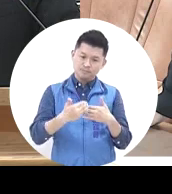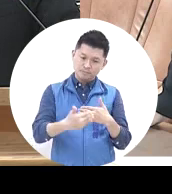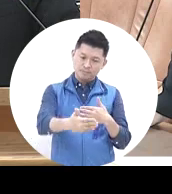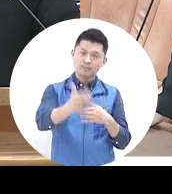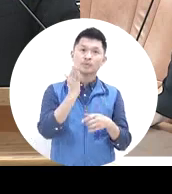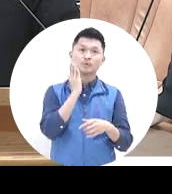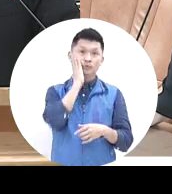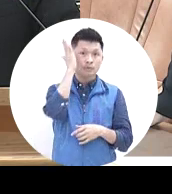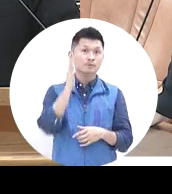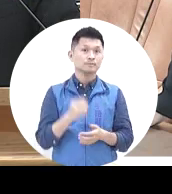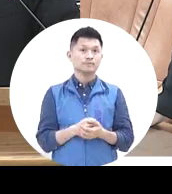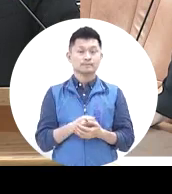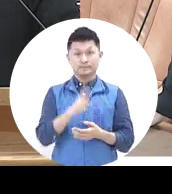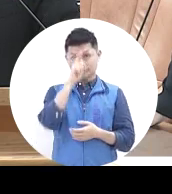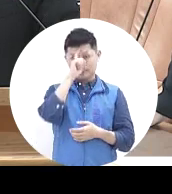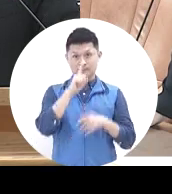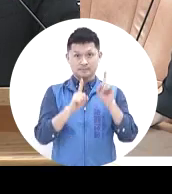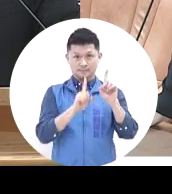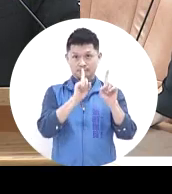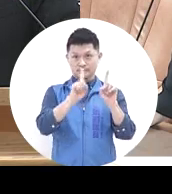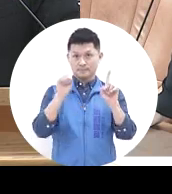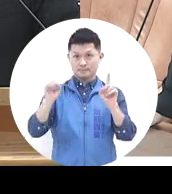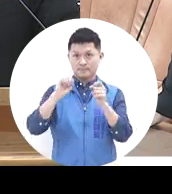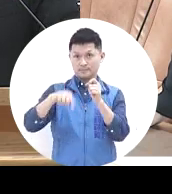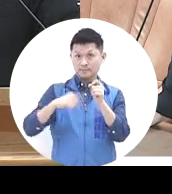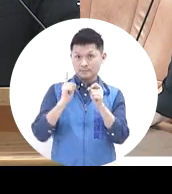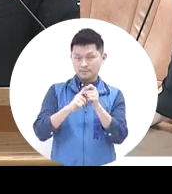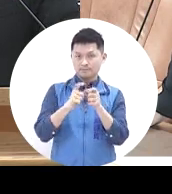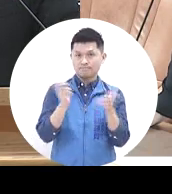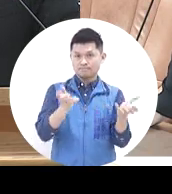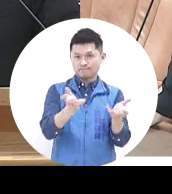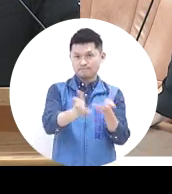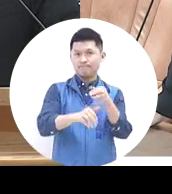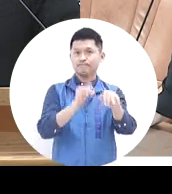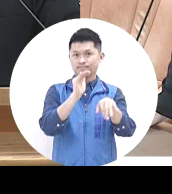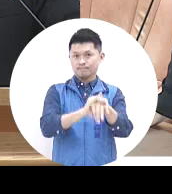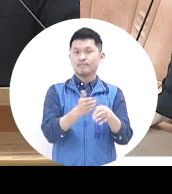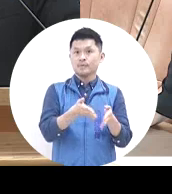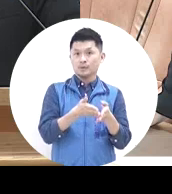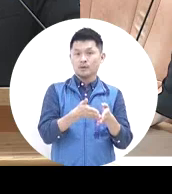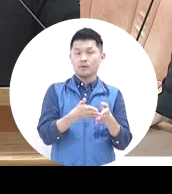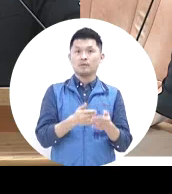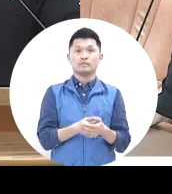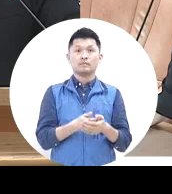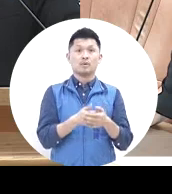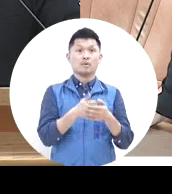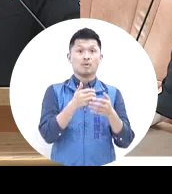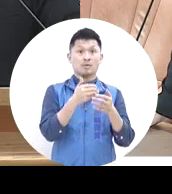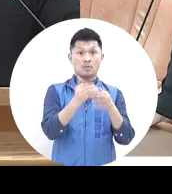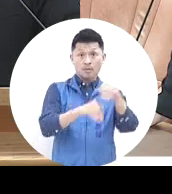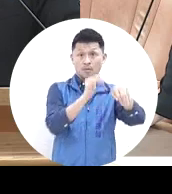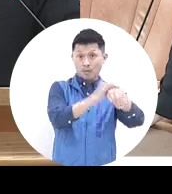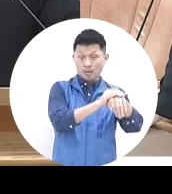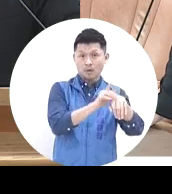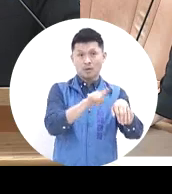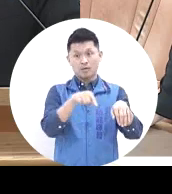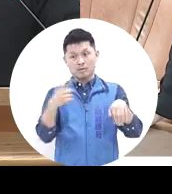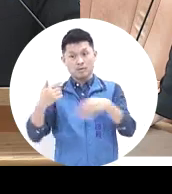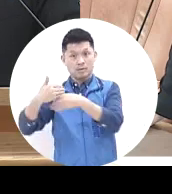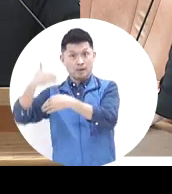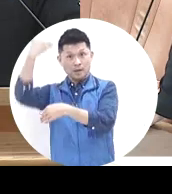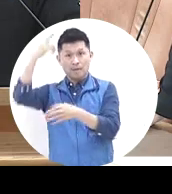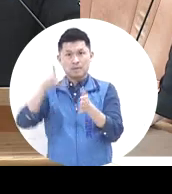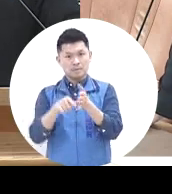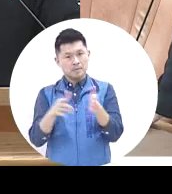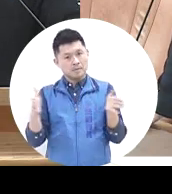希望能够111年能够完工。当完工到整个开幕，可能还有一个转折，希望把它做到